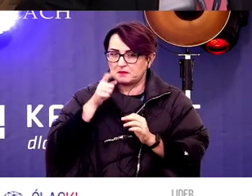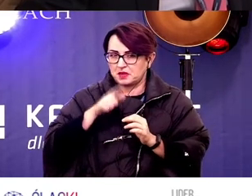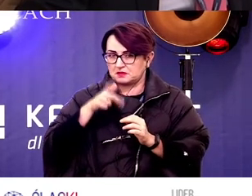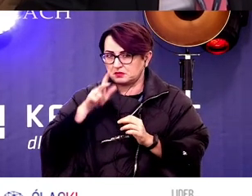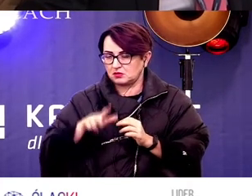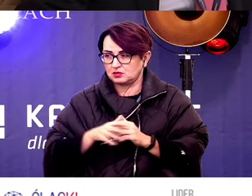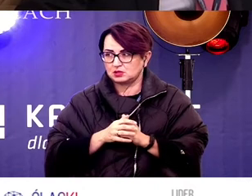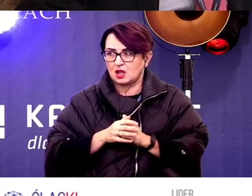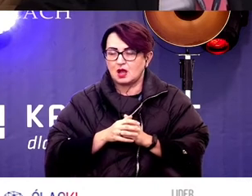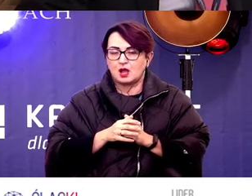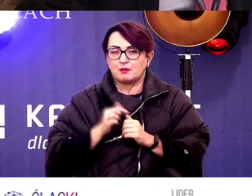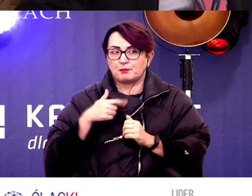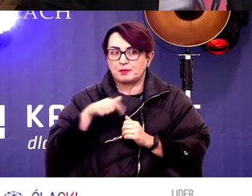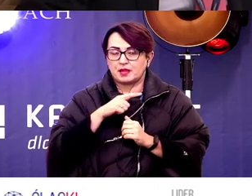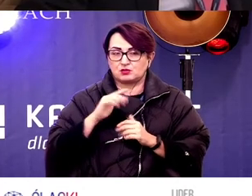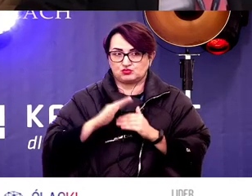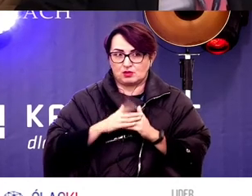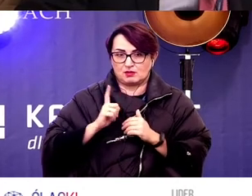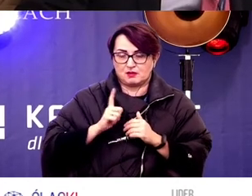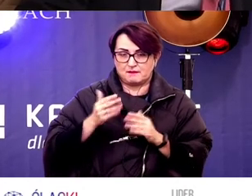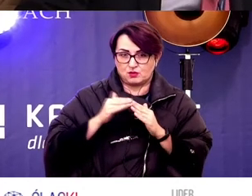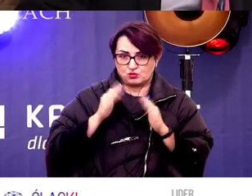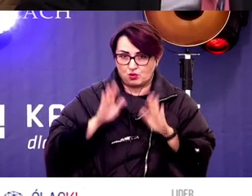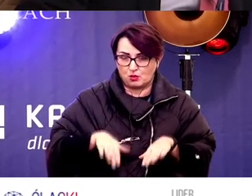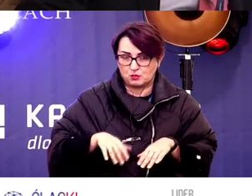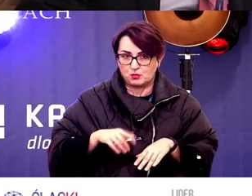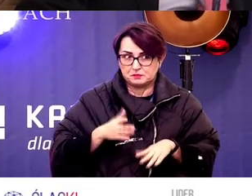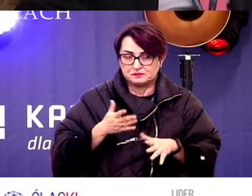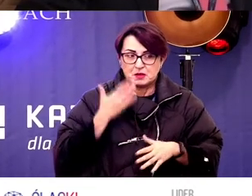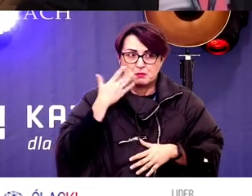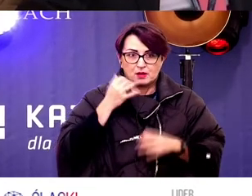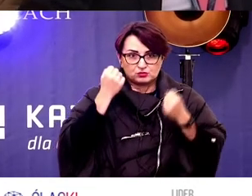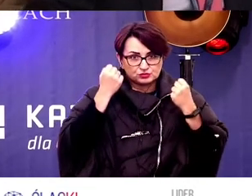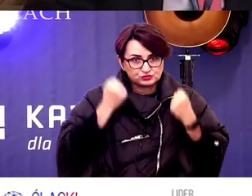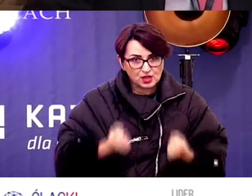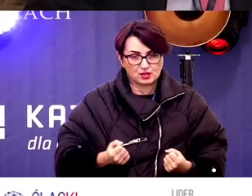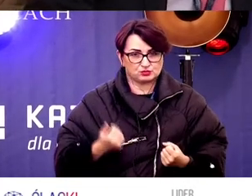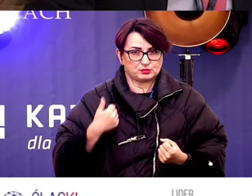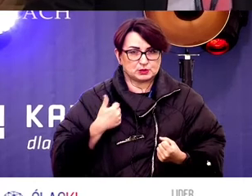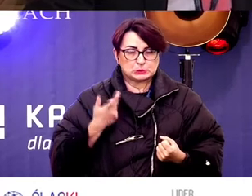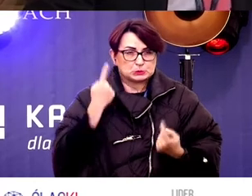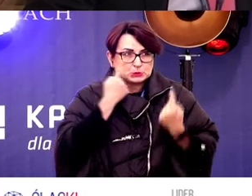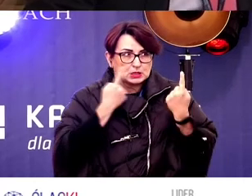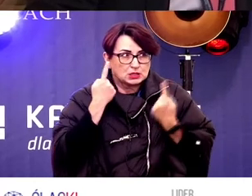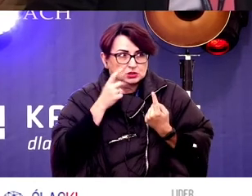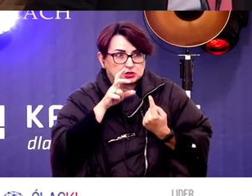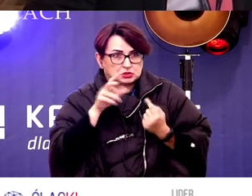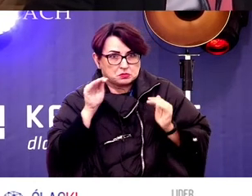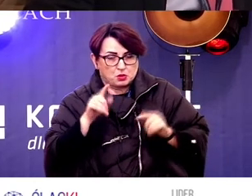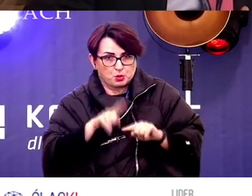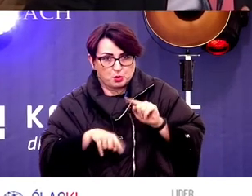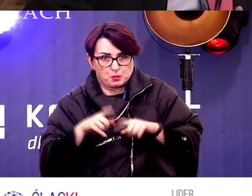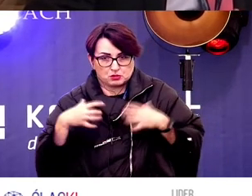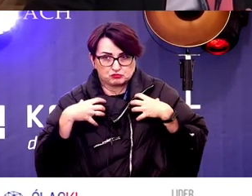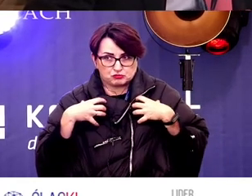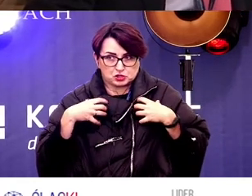miesiące, kiedy byliśmy z żoną w domu i no, bardzo nam ciężko było myśleć o tym, czy możemy prowadzić normalne życie,